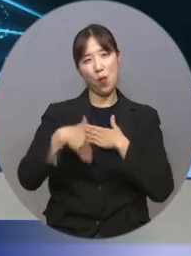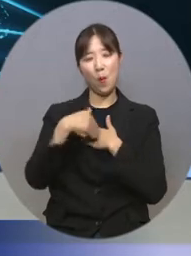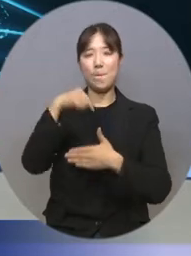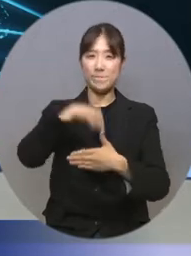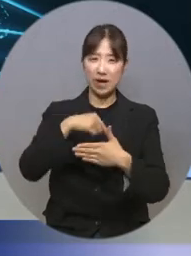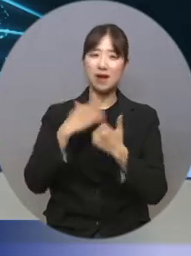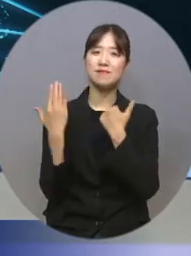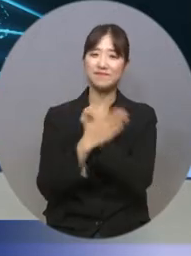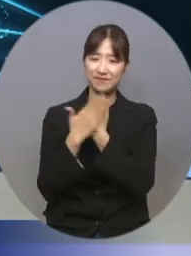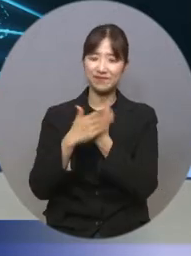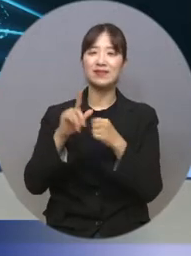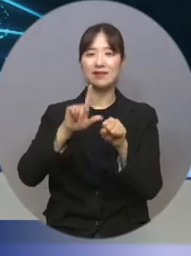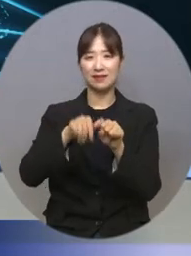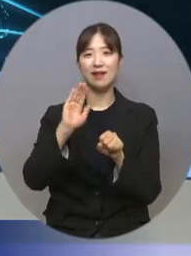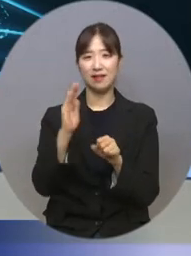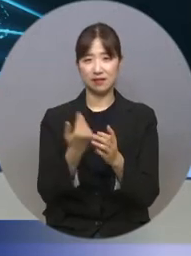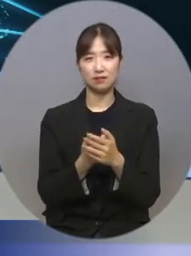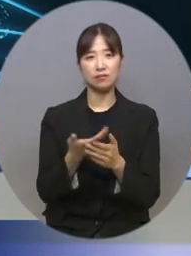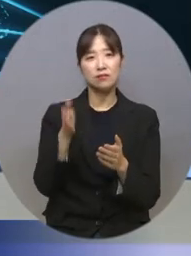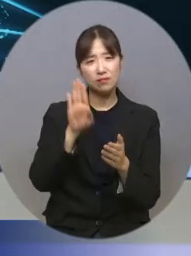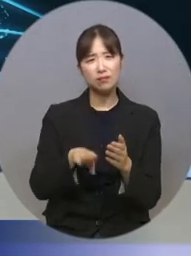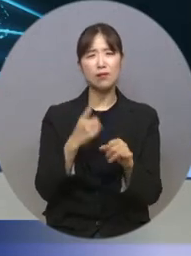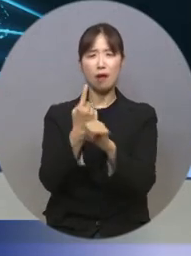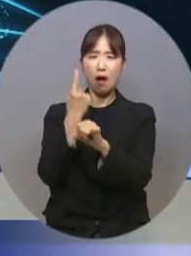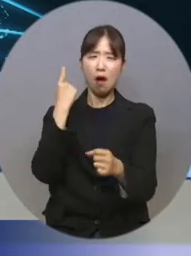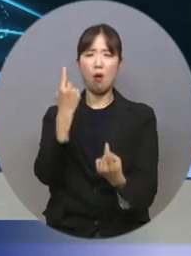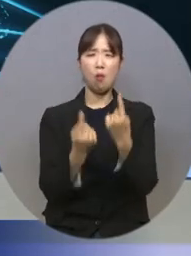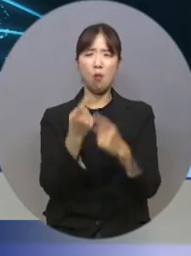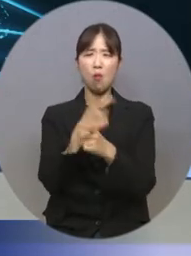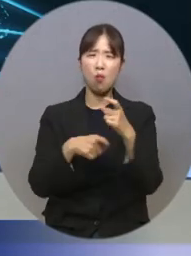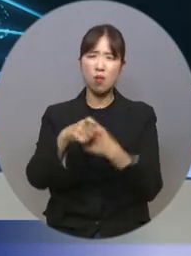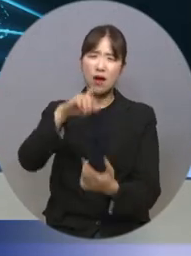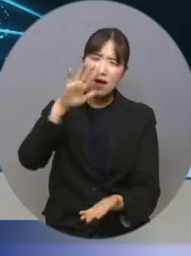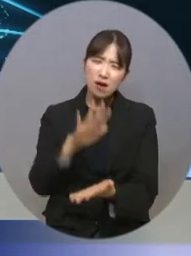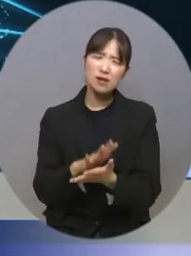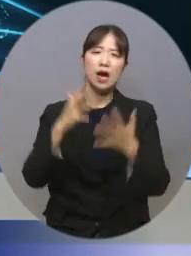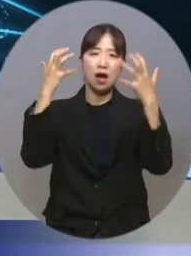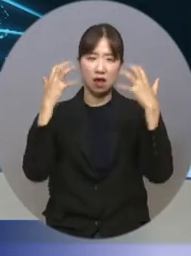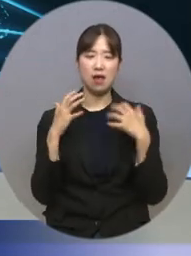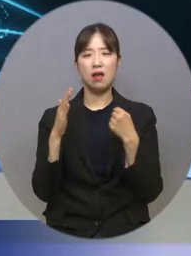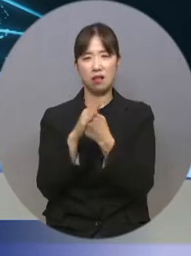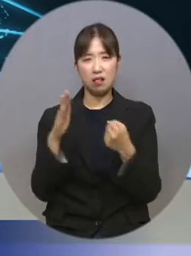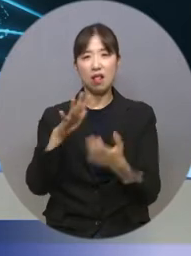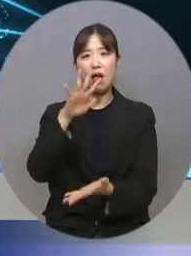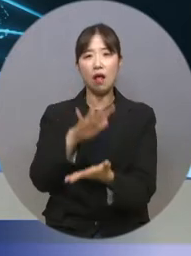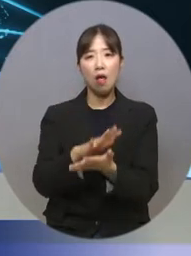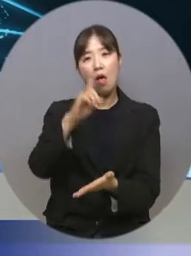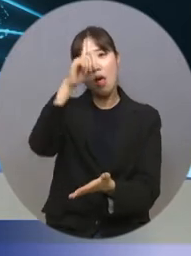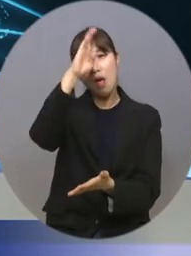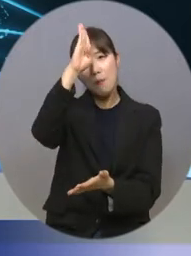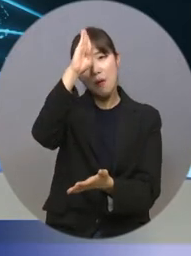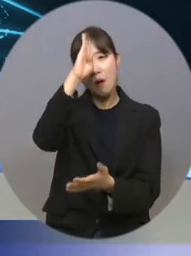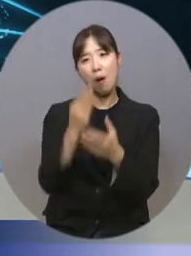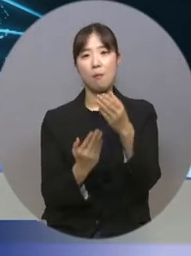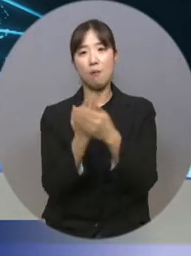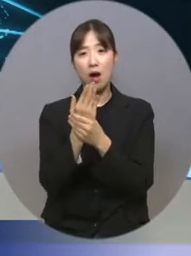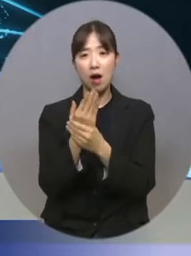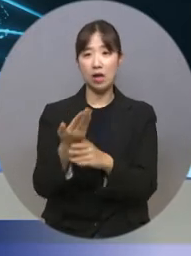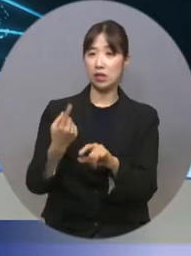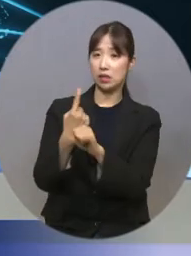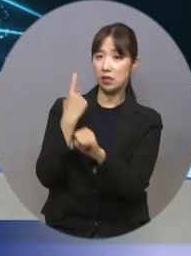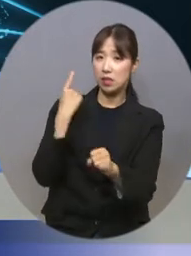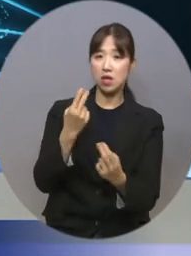되고 있는데요 하지만 평년보다 더 뜨거운 여름 탓에 올해 온열 질환 전수가 지난해 같은 기간 대비